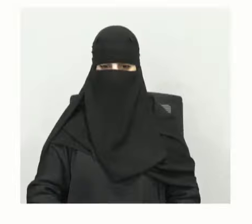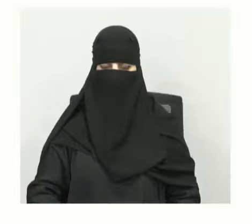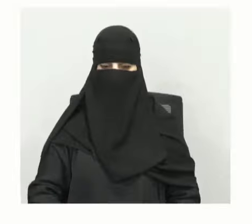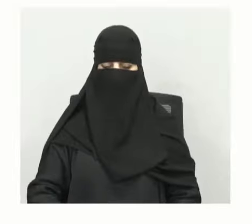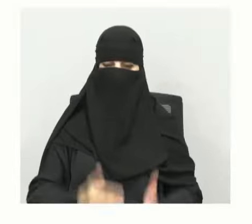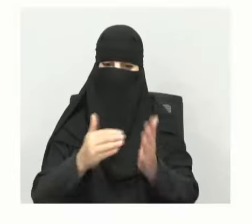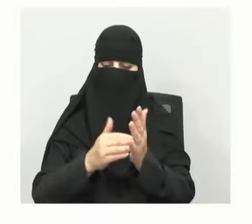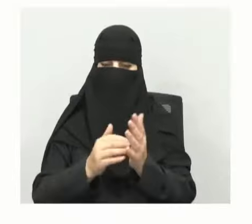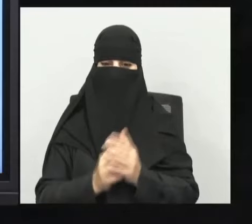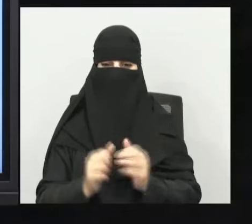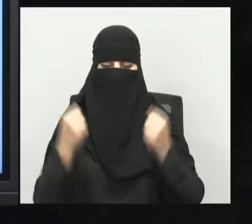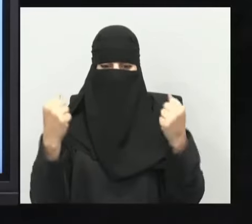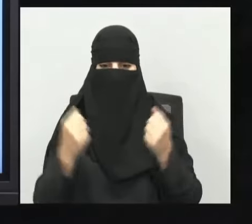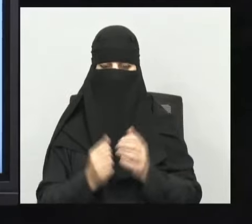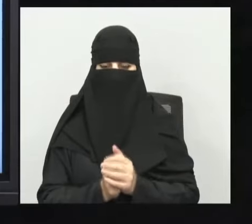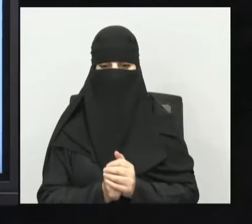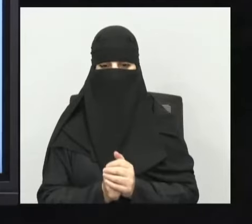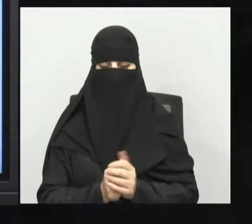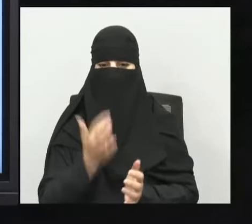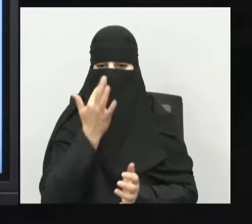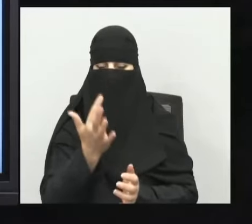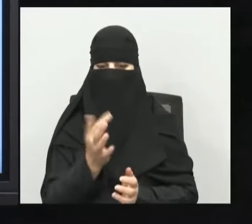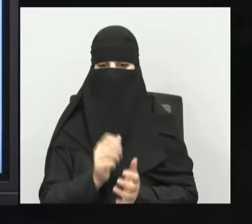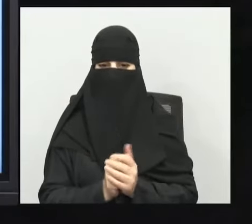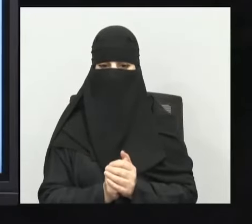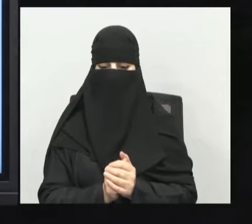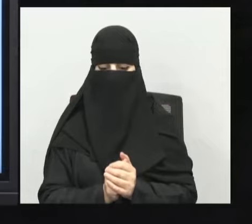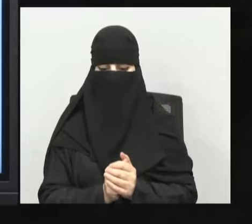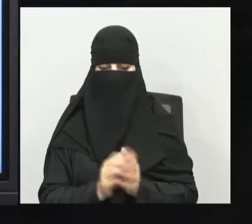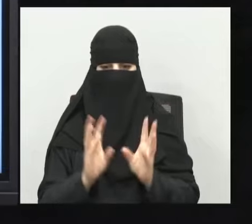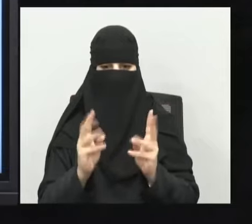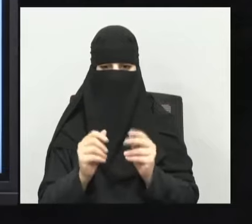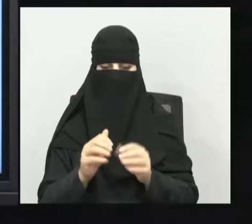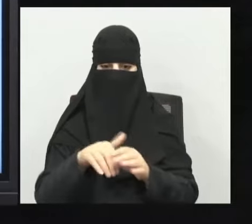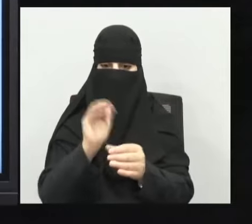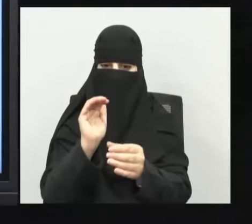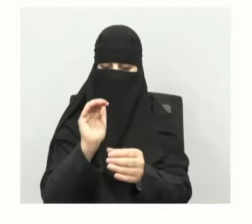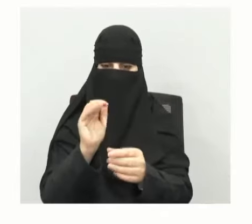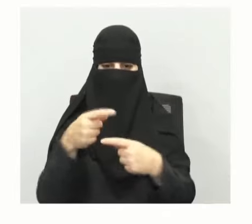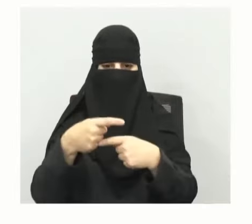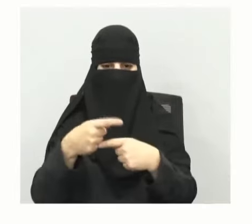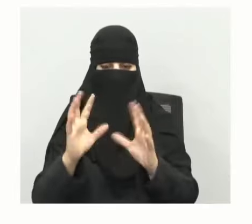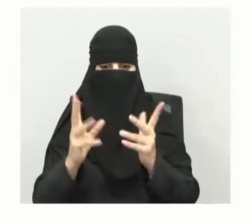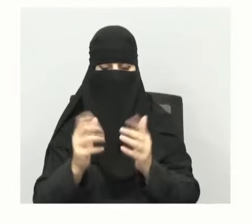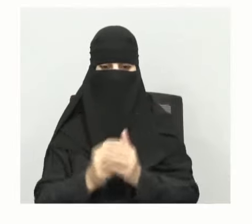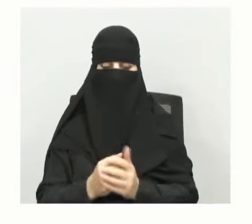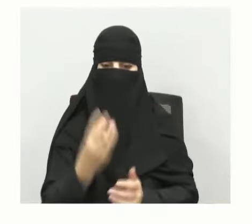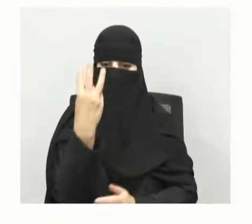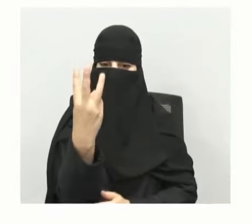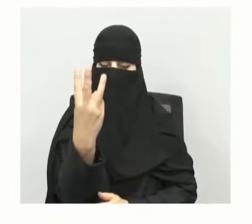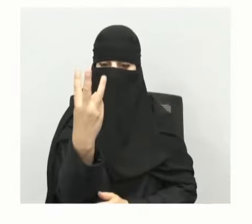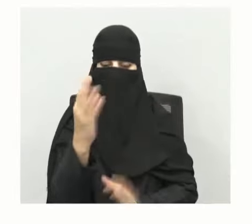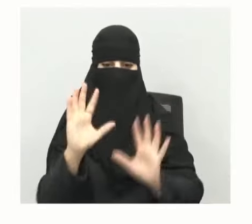ها وصلتوا لها يا ابطال سهله هذه صح ولا لا كم سيكون المخرجات ستكون المخرجات ثلاثه